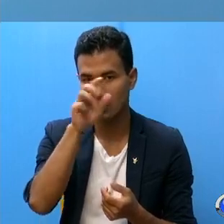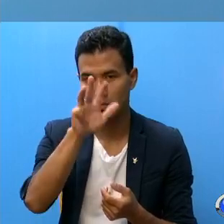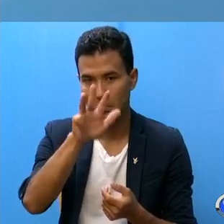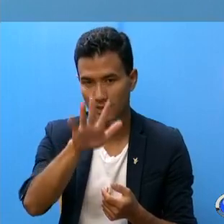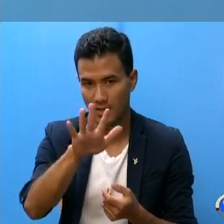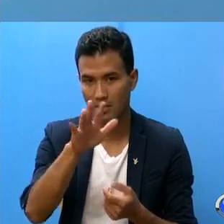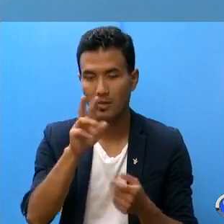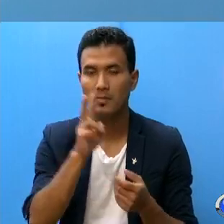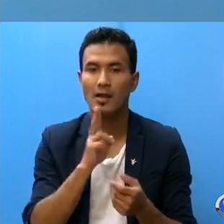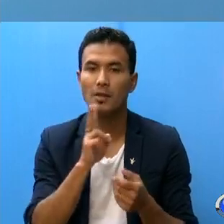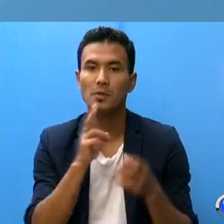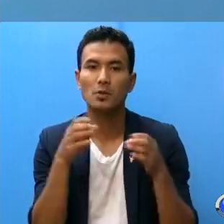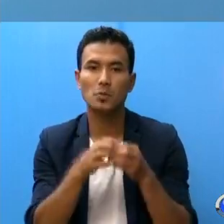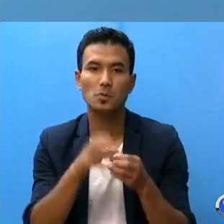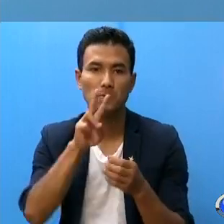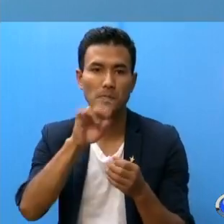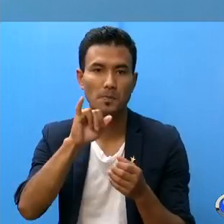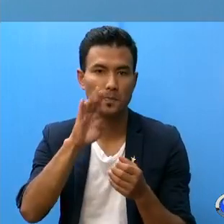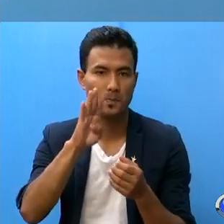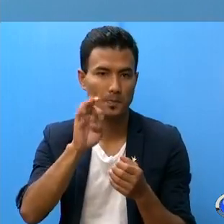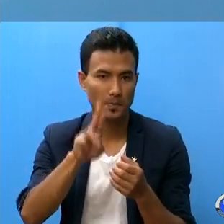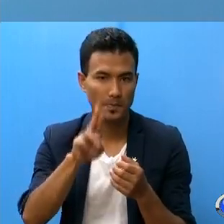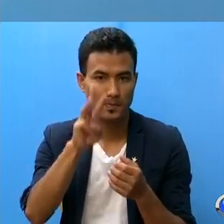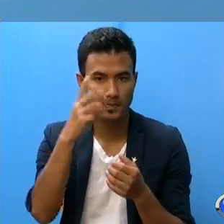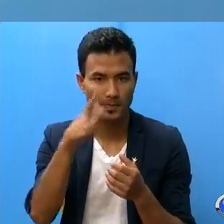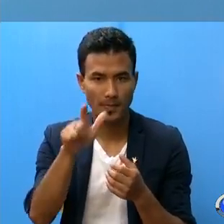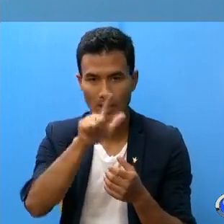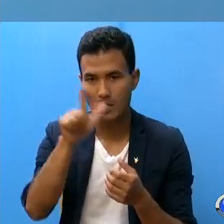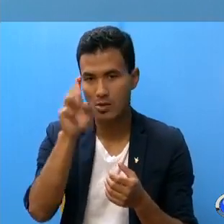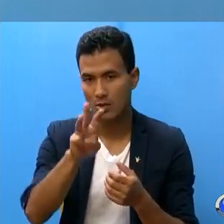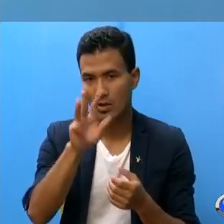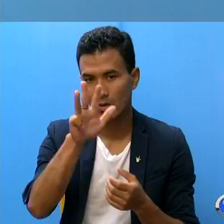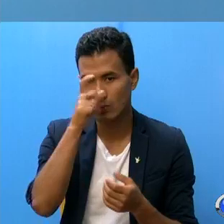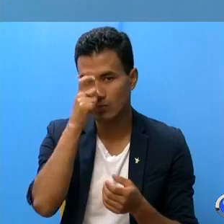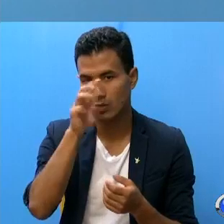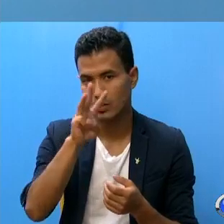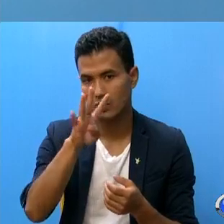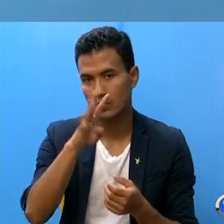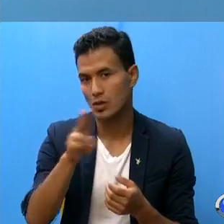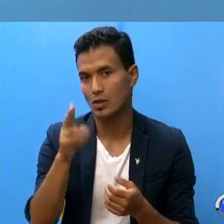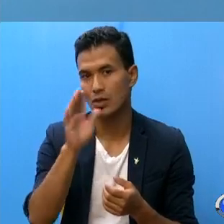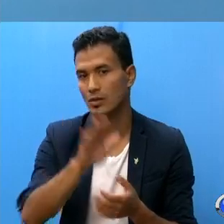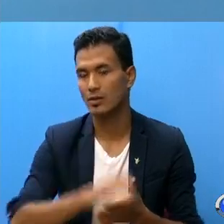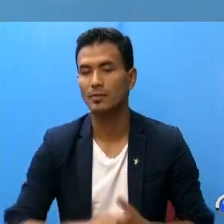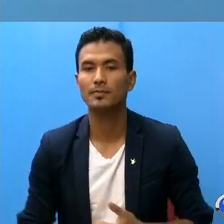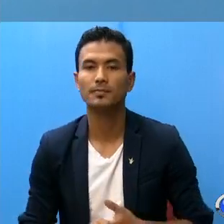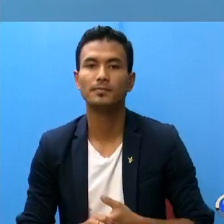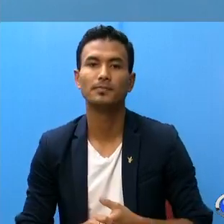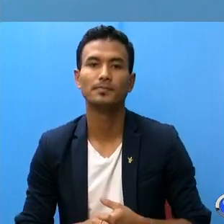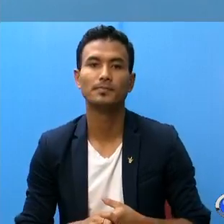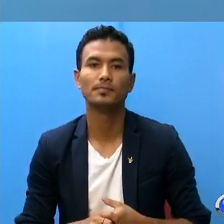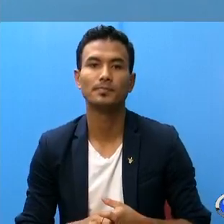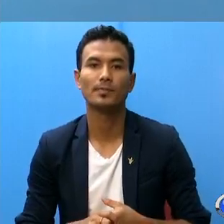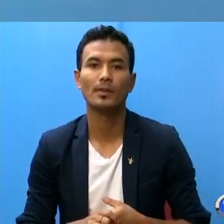हाम्रो भाइवर ग्रूप मा 3,37,994 जना जोडिन वाहेको च र